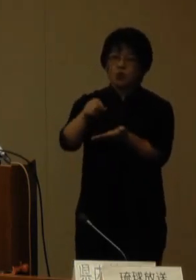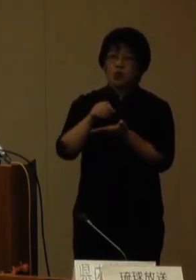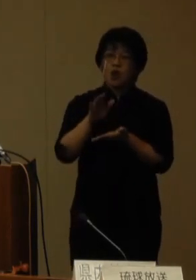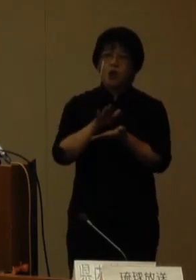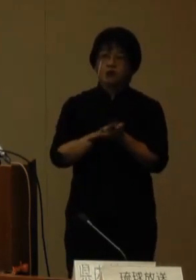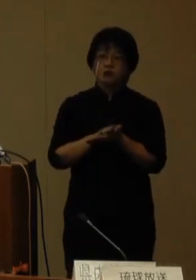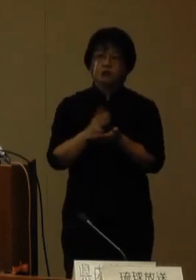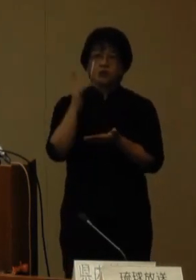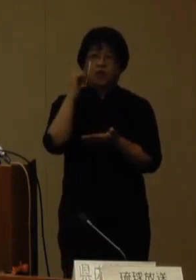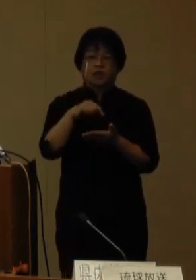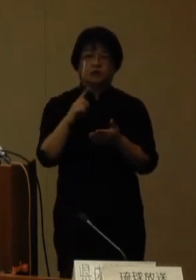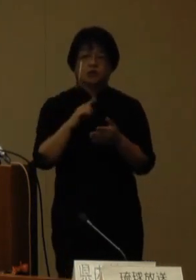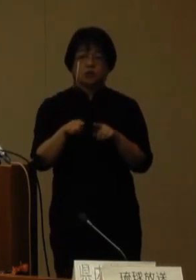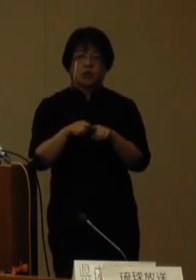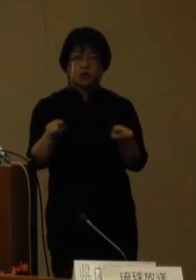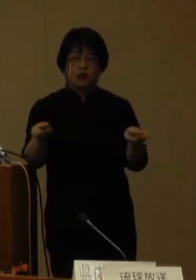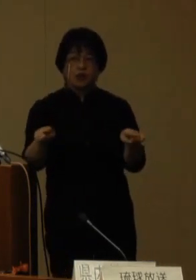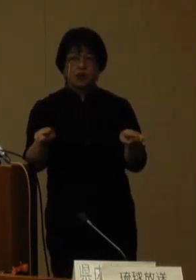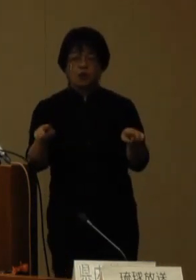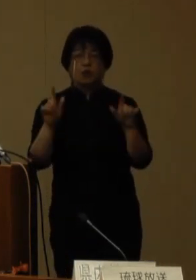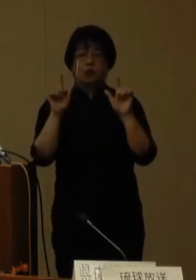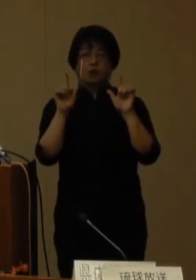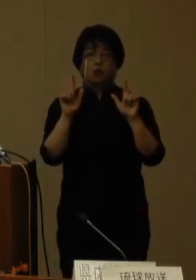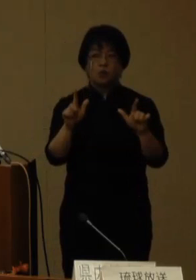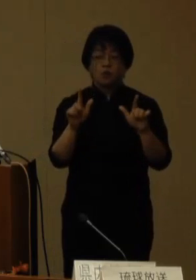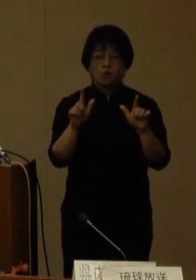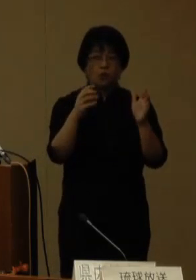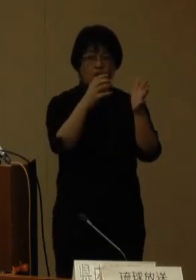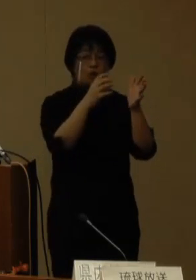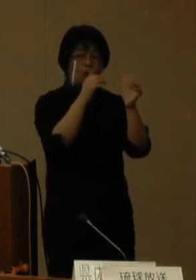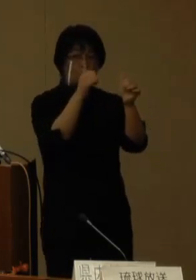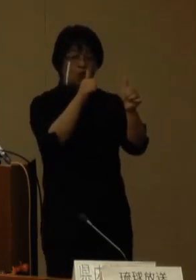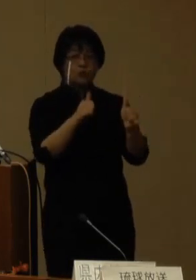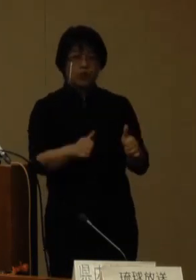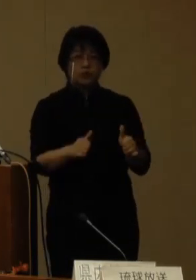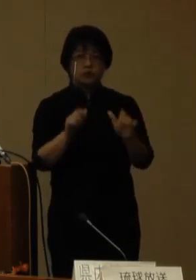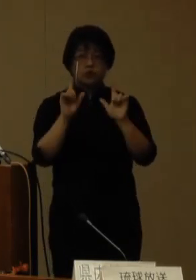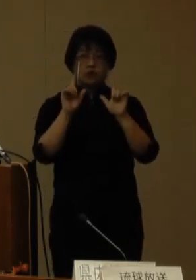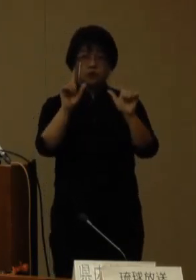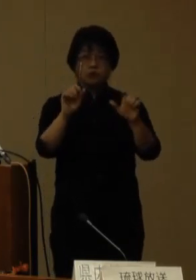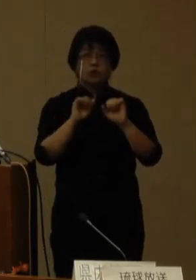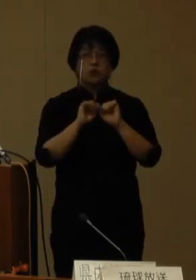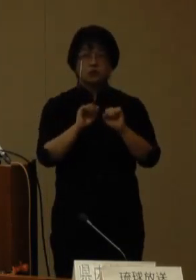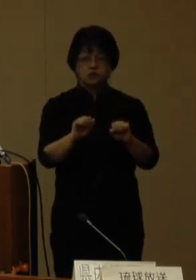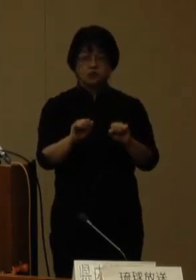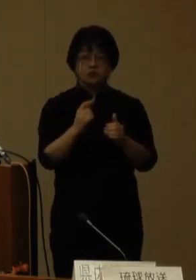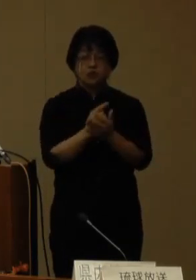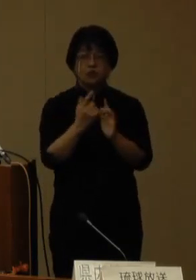明日の命令ってそのホームページで公表するだけじゃなくて、なんか説明の、ズームのブリーフィング